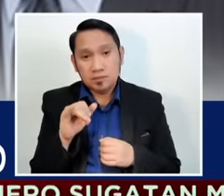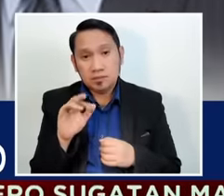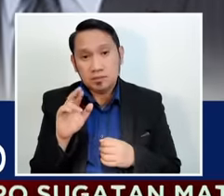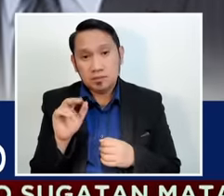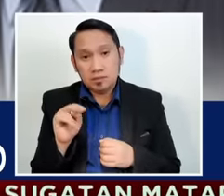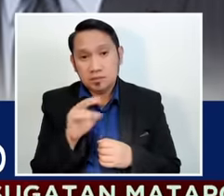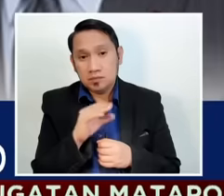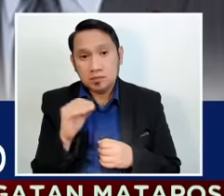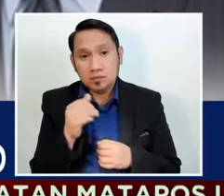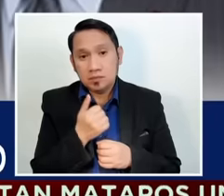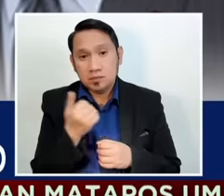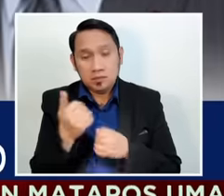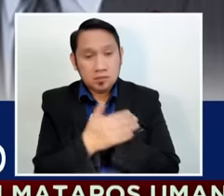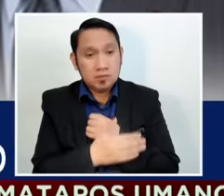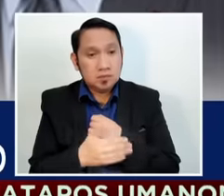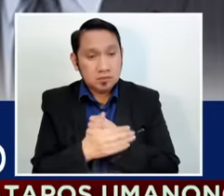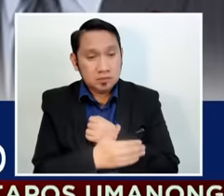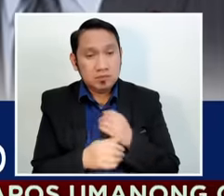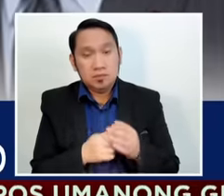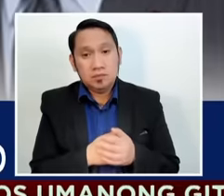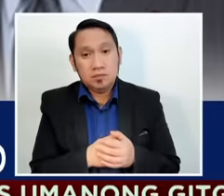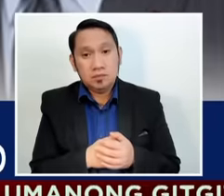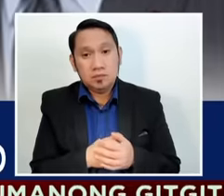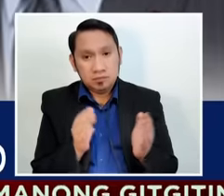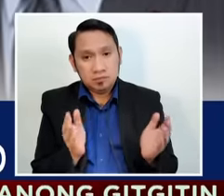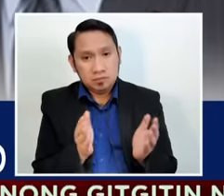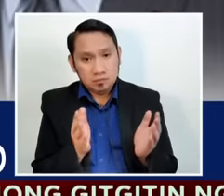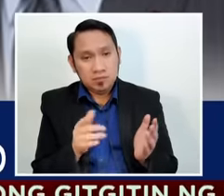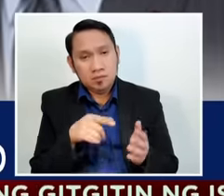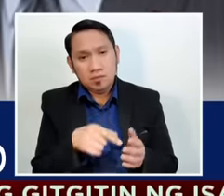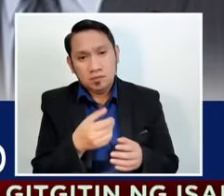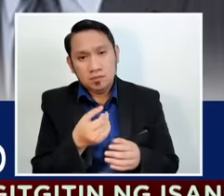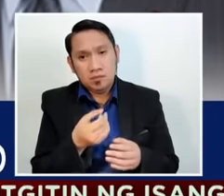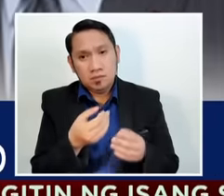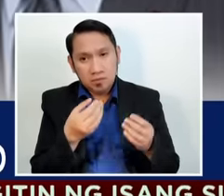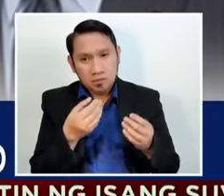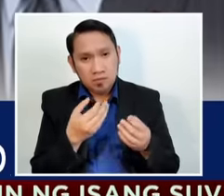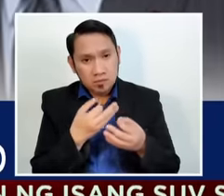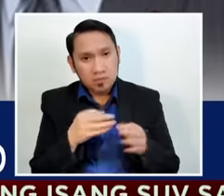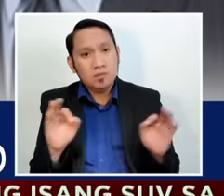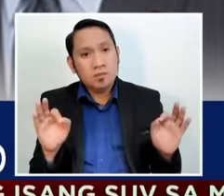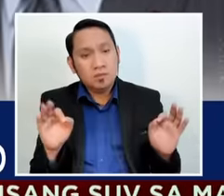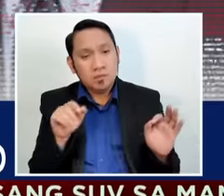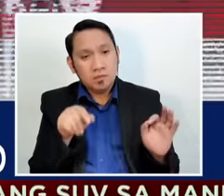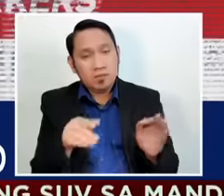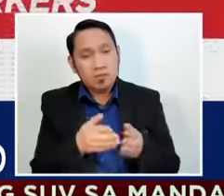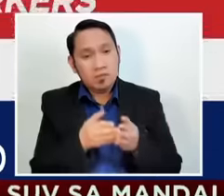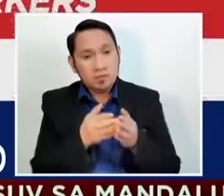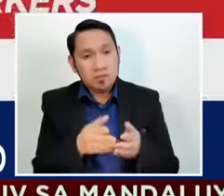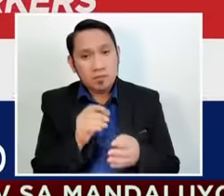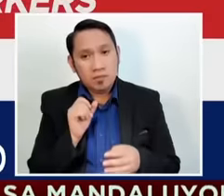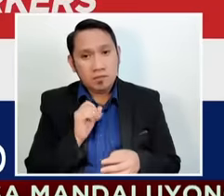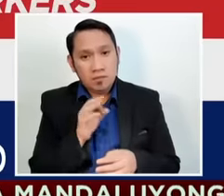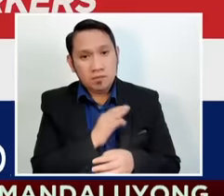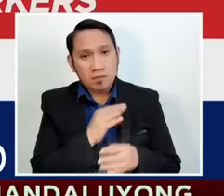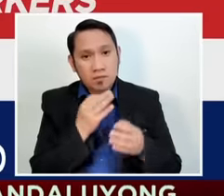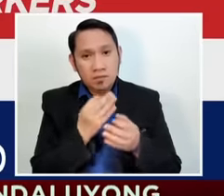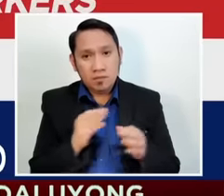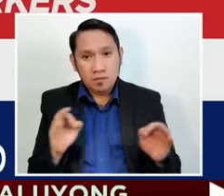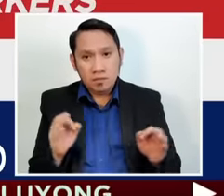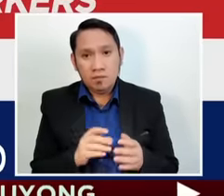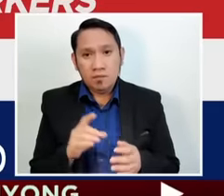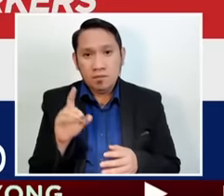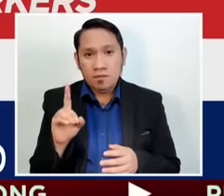bansa na udyukan ang mga Houthis na bitawan na ang barko at palayain ang mga crew nito. Ayon sa